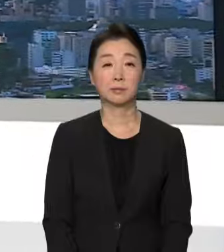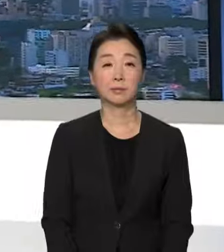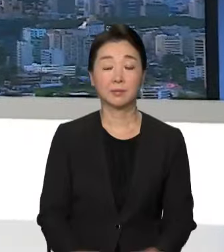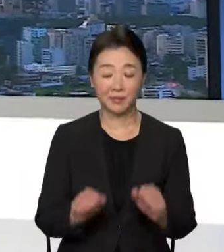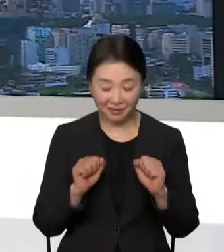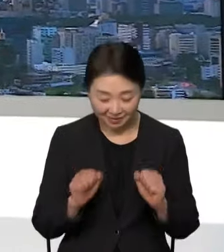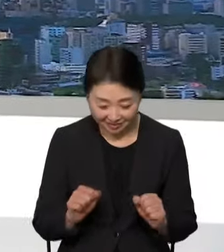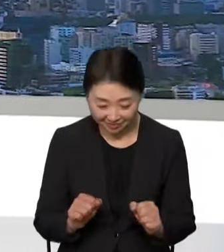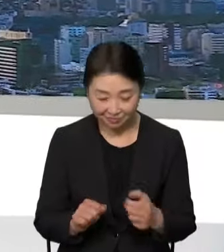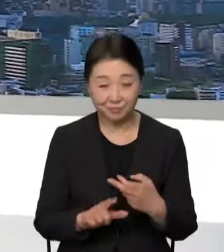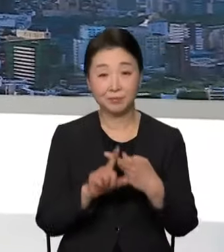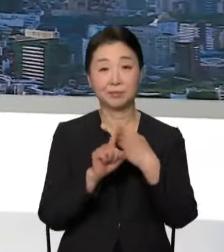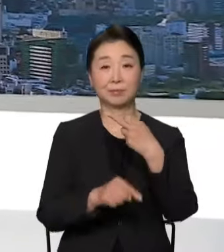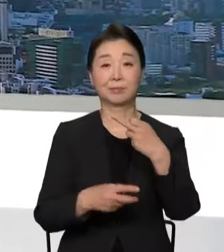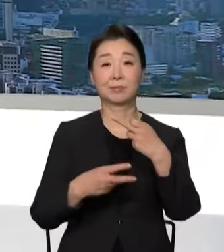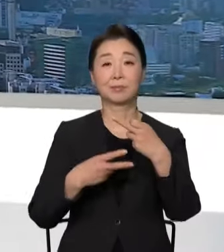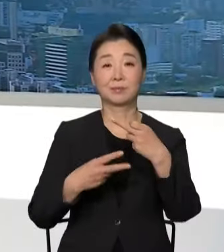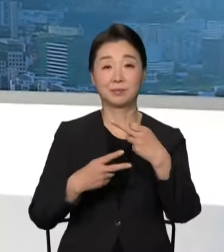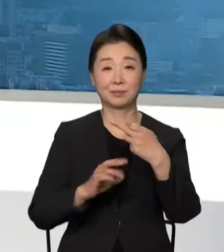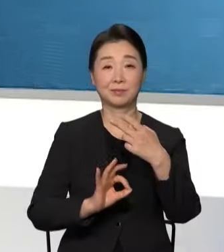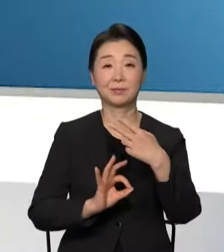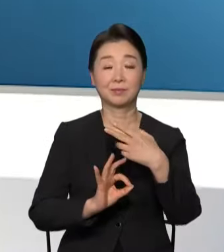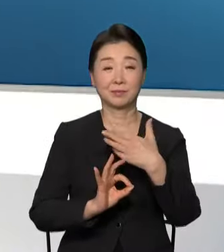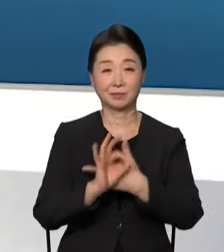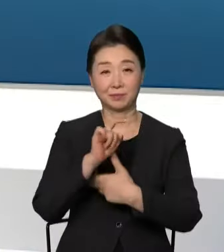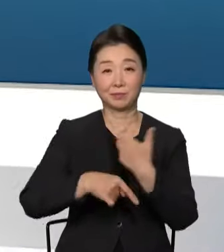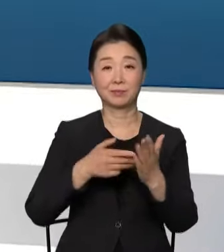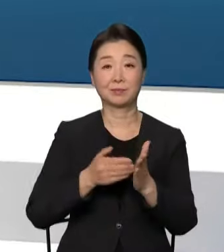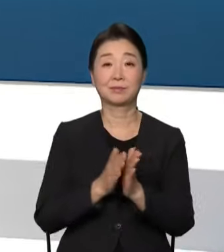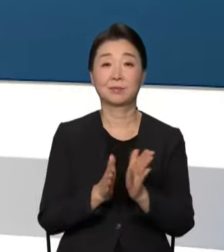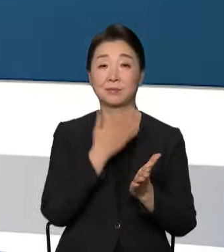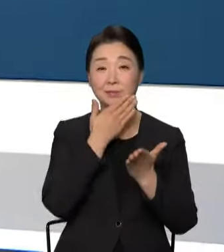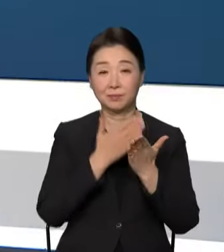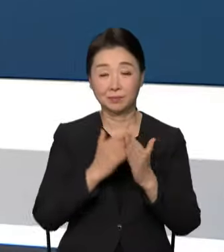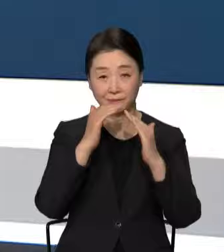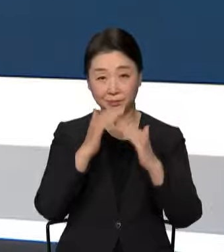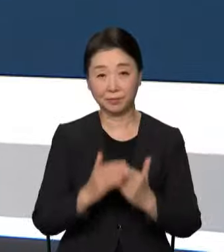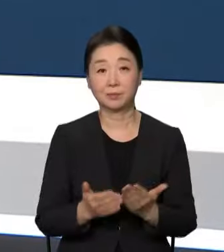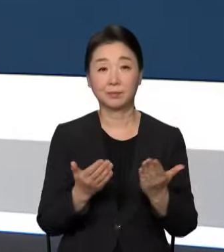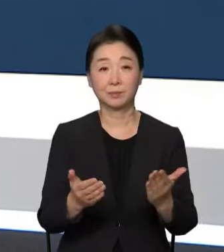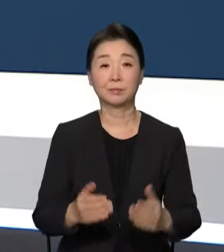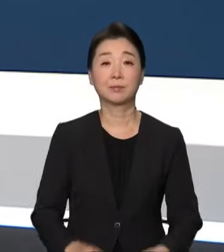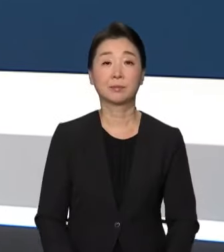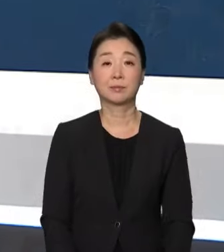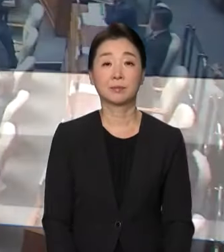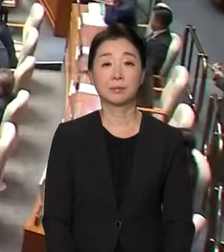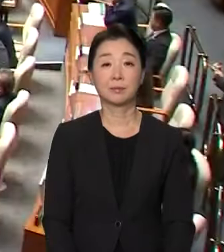시청자 여러분 안녕하십니까. 12월 2일 JTBC의 아침 N을 시작합니다. 먼저 오늘 아침 주요 뉴스입니다.